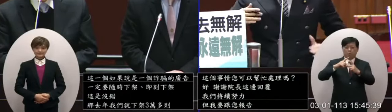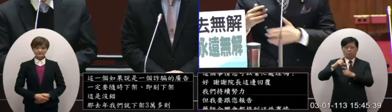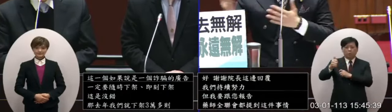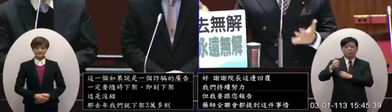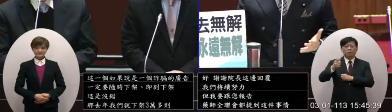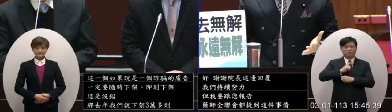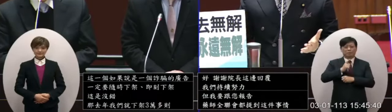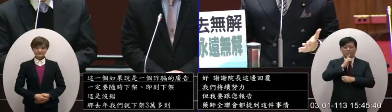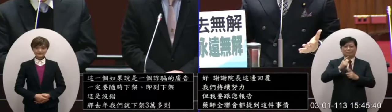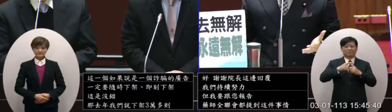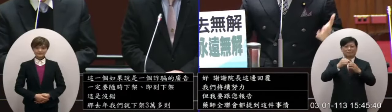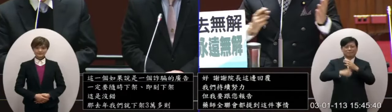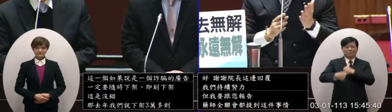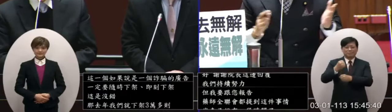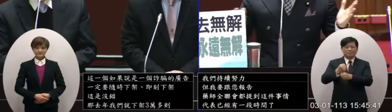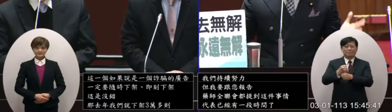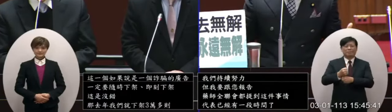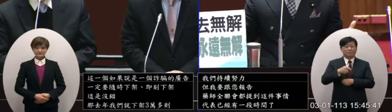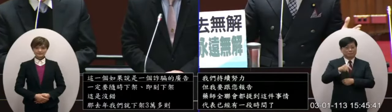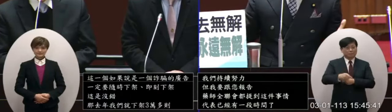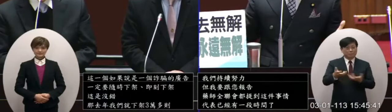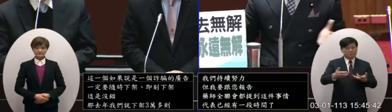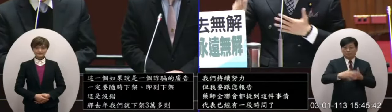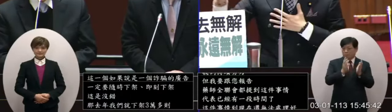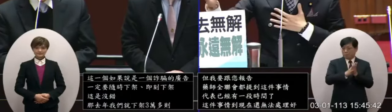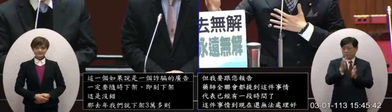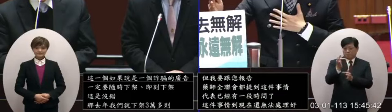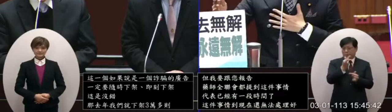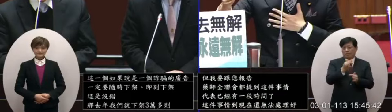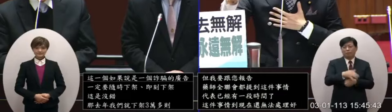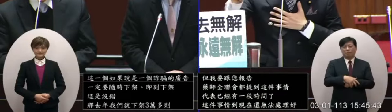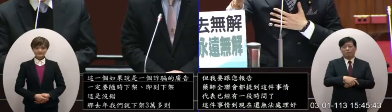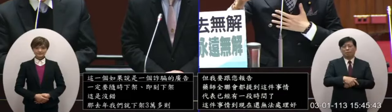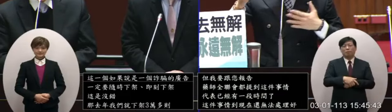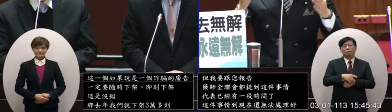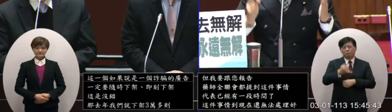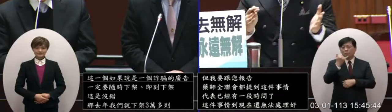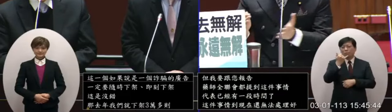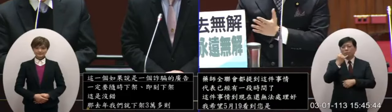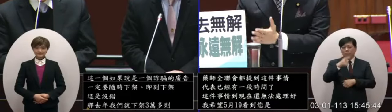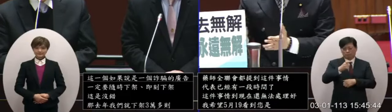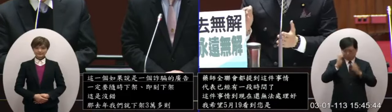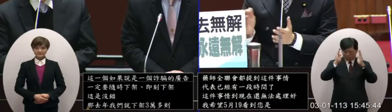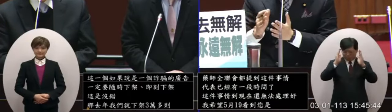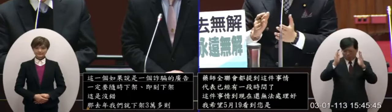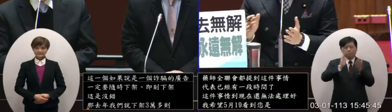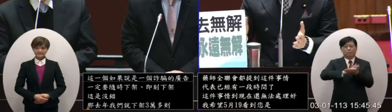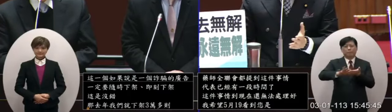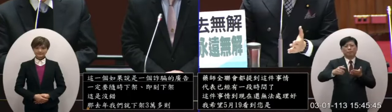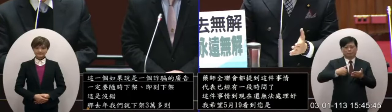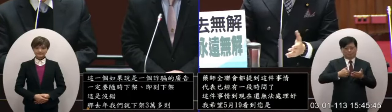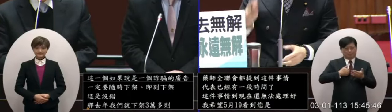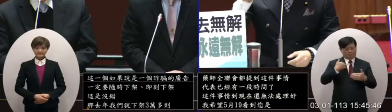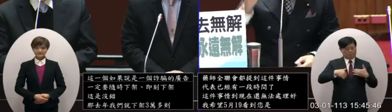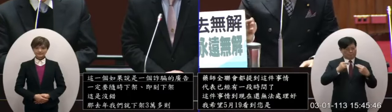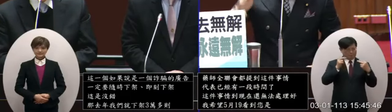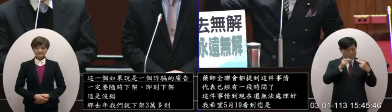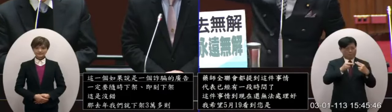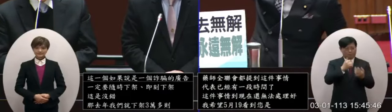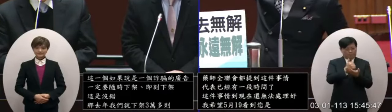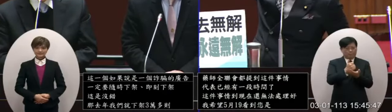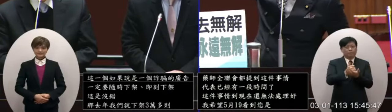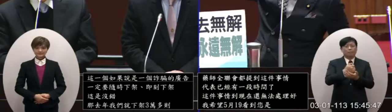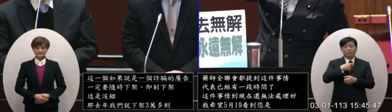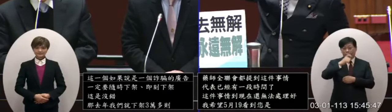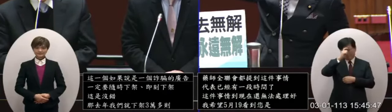本人生的规划。那您把这个东西都做完，我们看到了这能够把它战战兢兢做完，我们都很乐见其成。但我希望